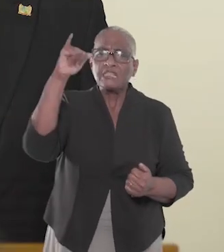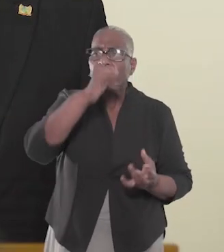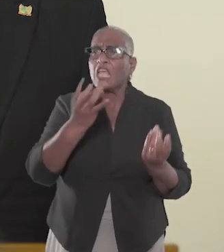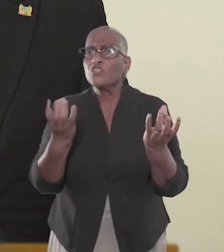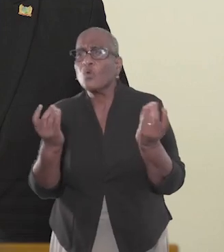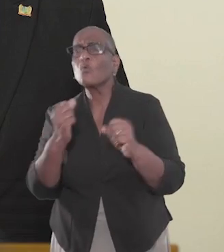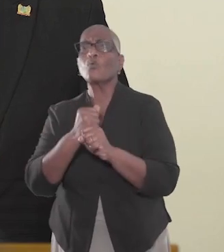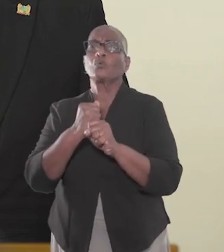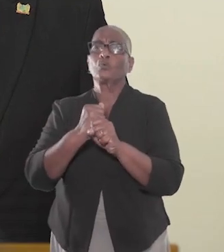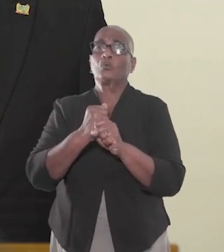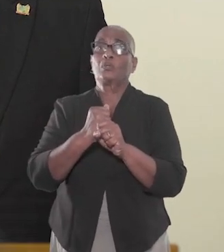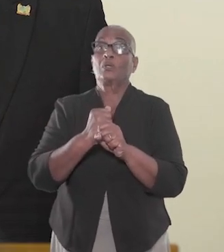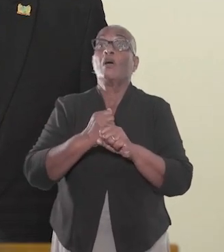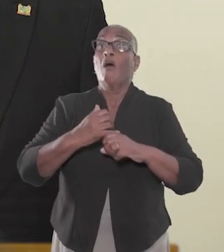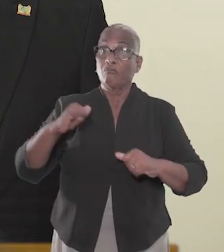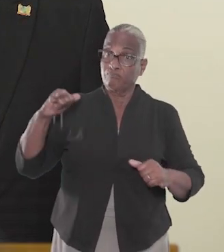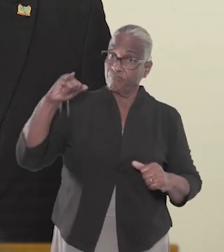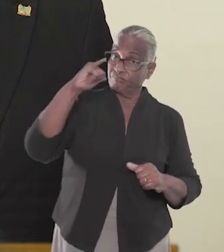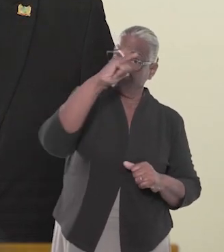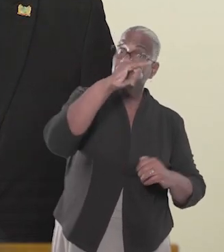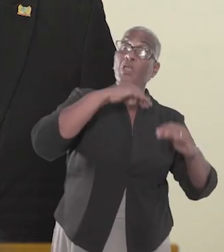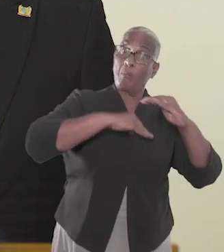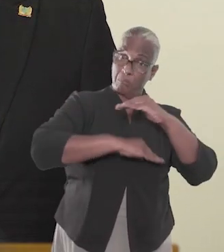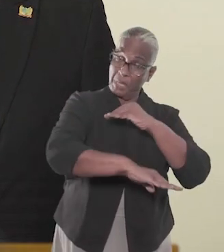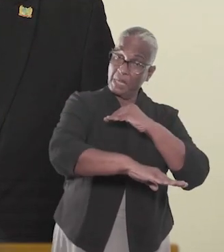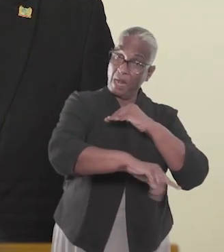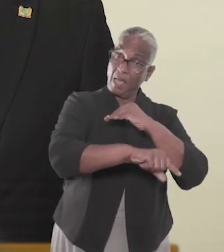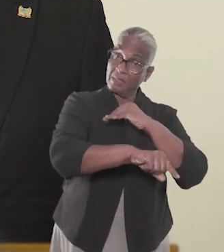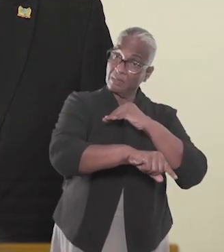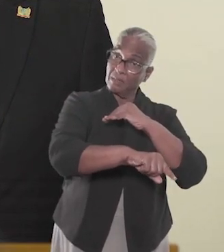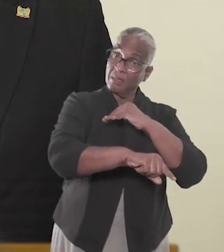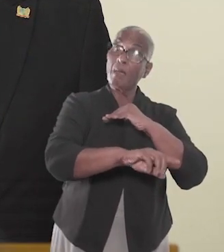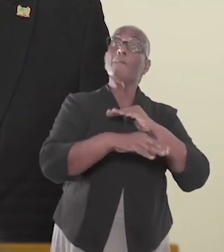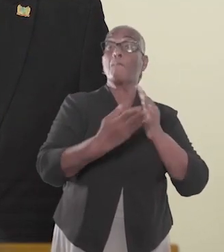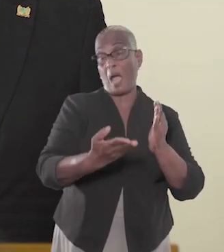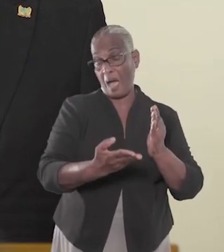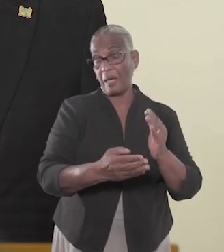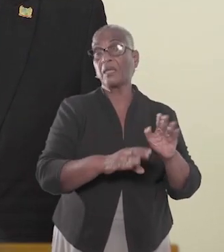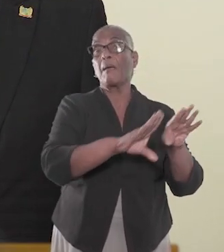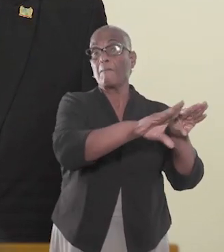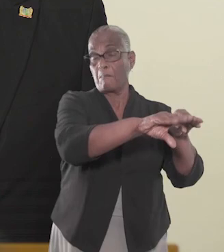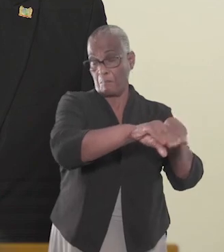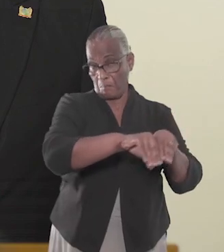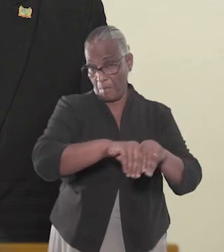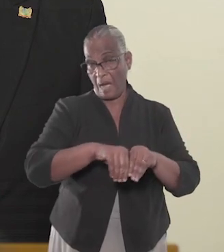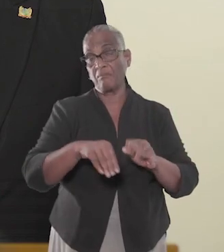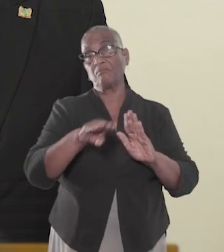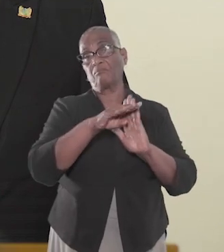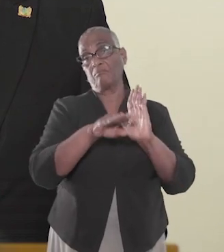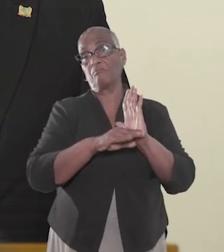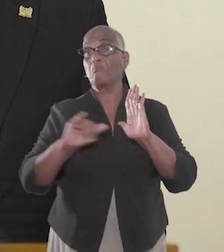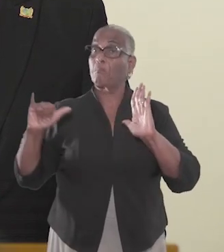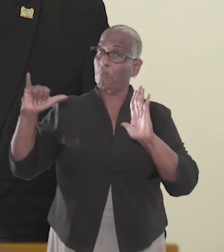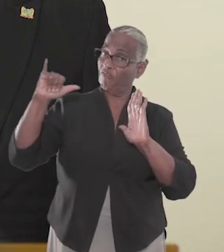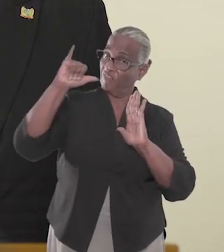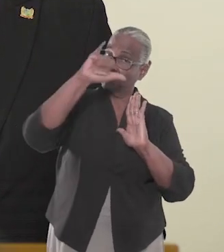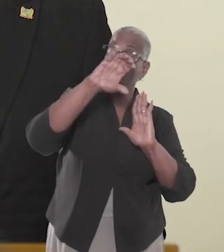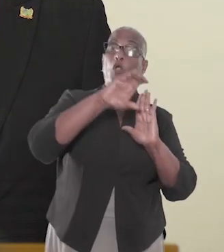Maatregel 9. Vluchten naar het binnenland worden slechts ondernomen onder naleving van de geldende